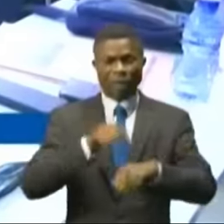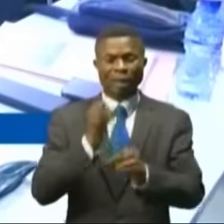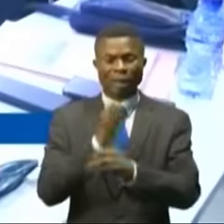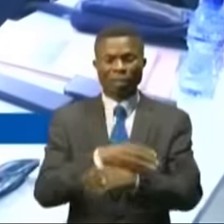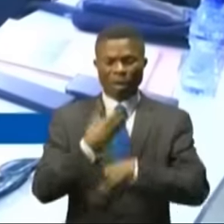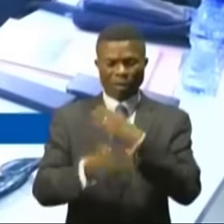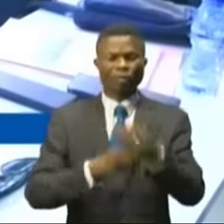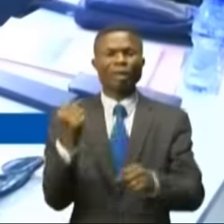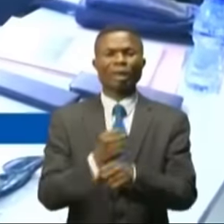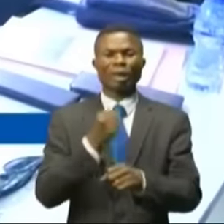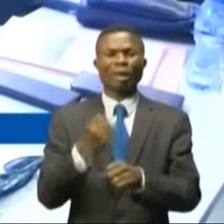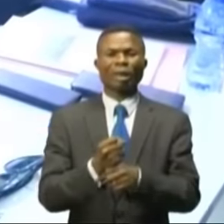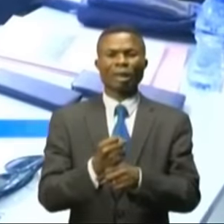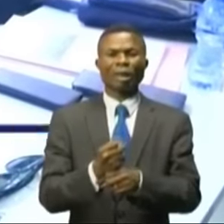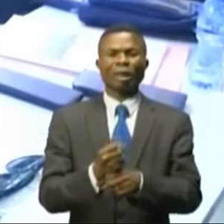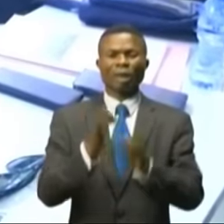l'action dans l'Union, a-t-il conclu.